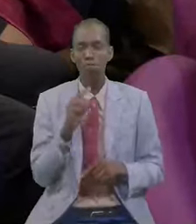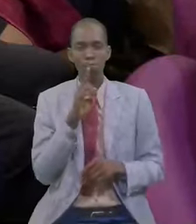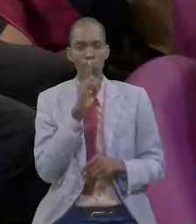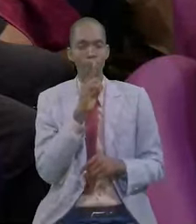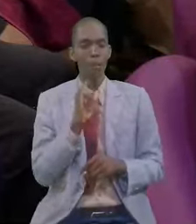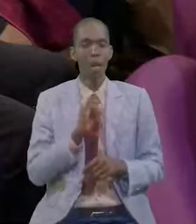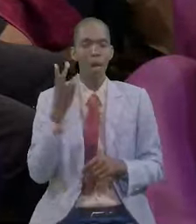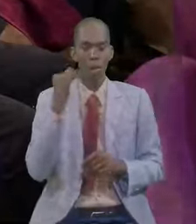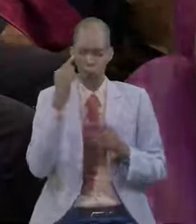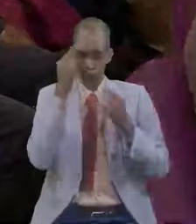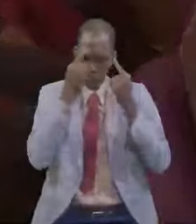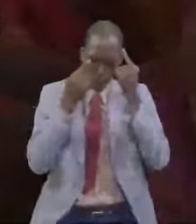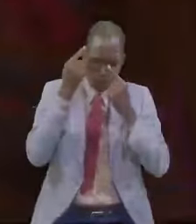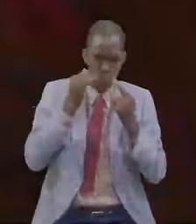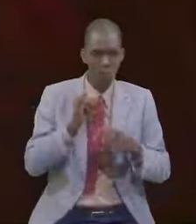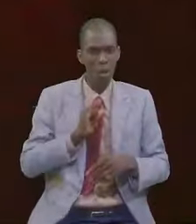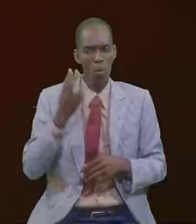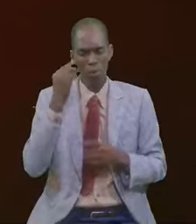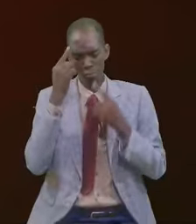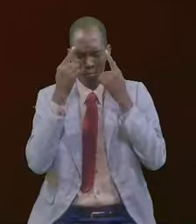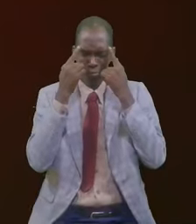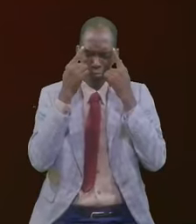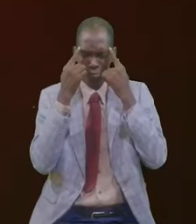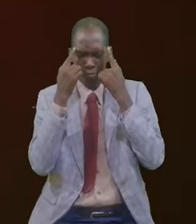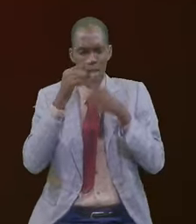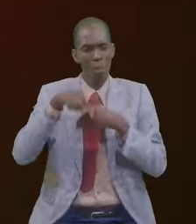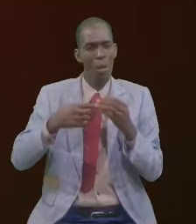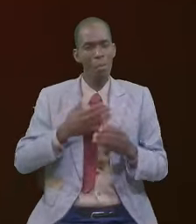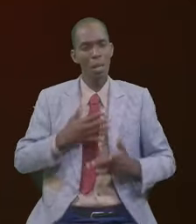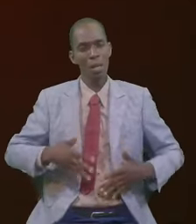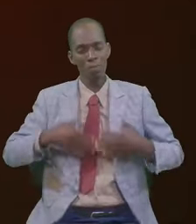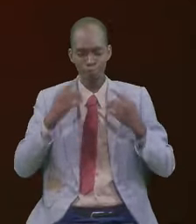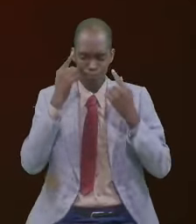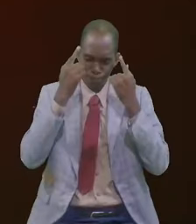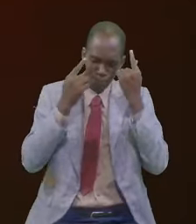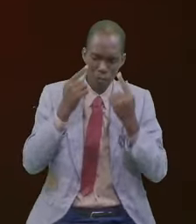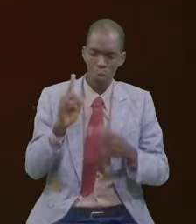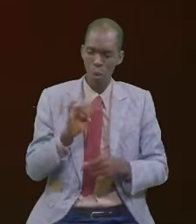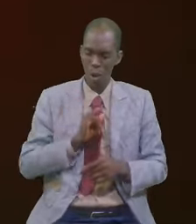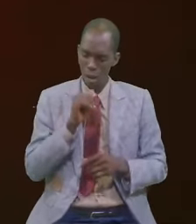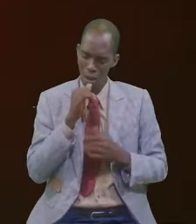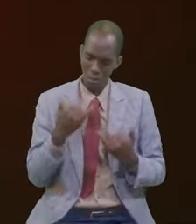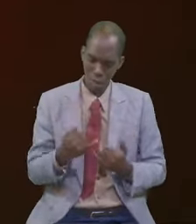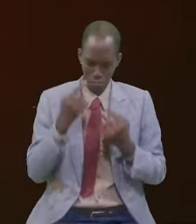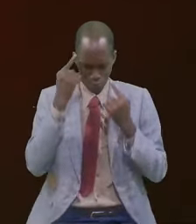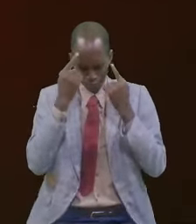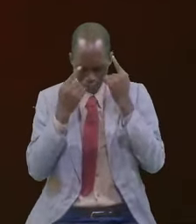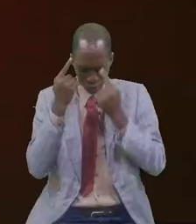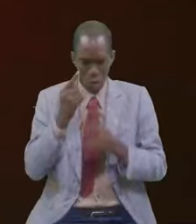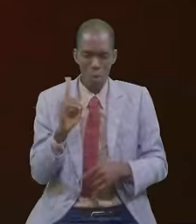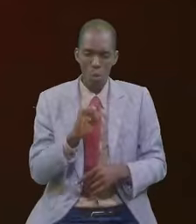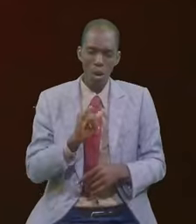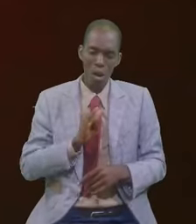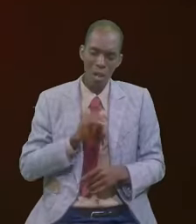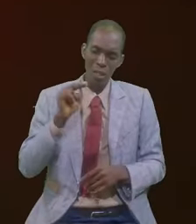feu intérieur me consumait. Lorsque je méditais, je pensais à ma vie, je pensais à là où je suis maintenant, je pensais